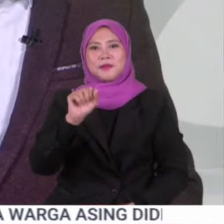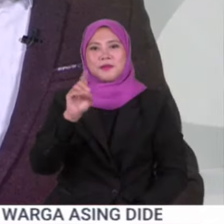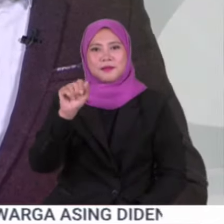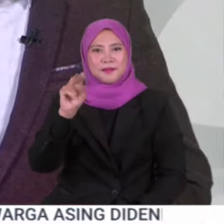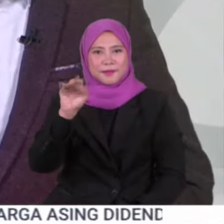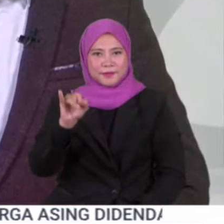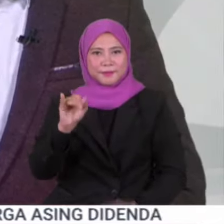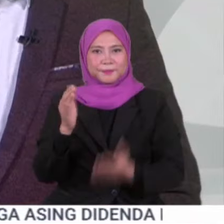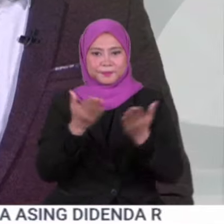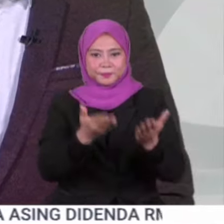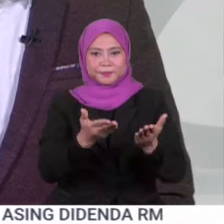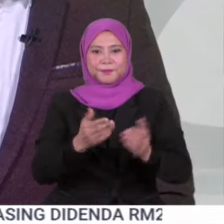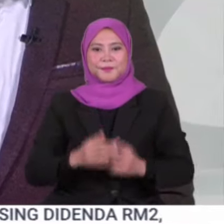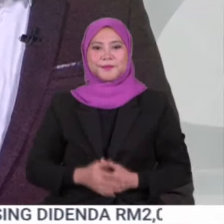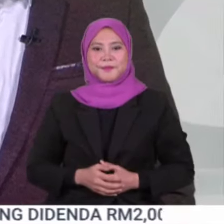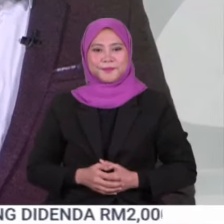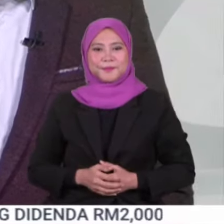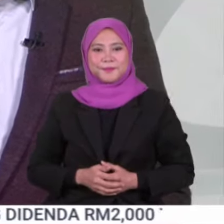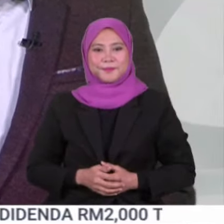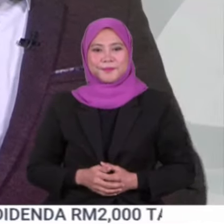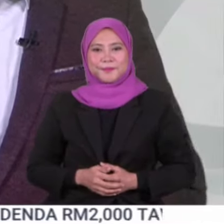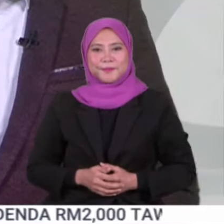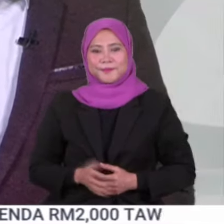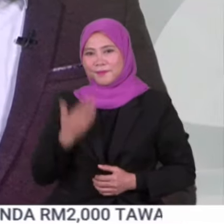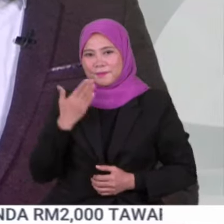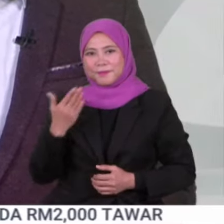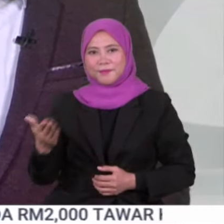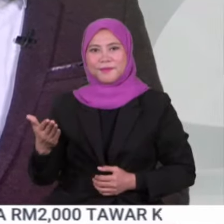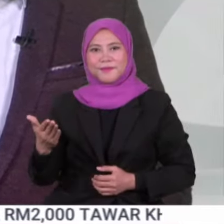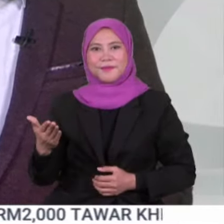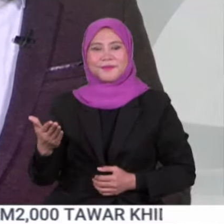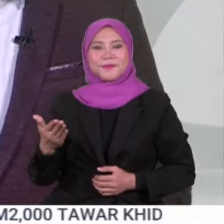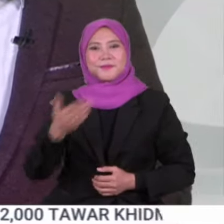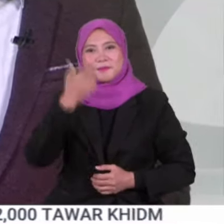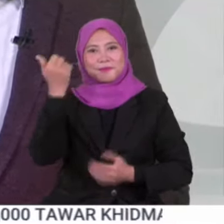di Angkasa Puri. Nurul, silakan. Umar, terima kasih atas perincian itu.